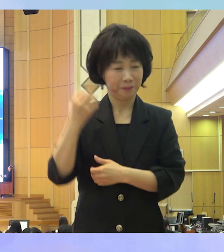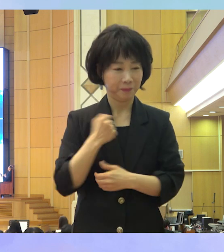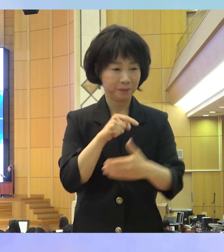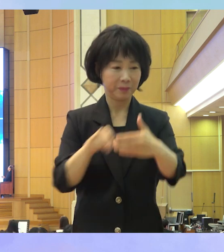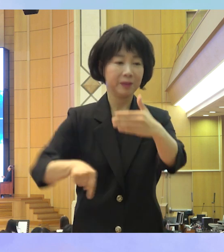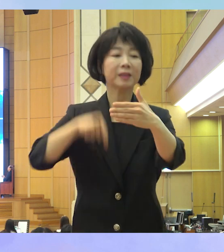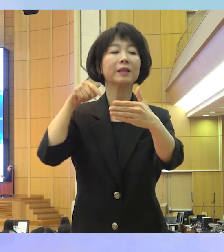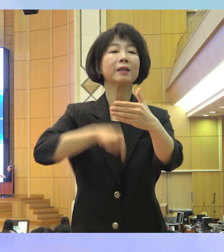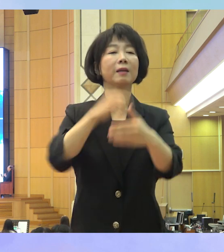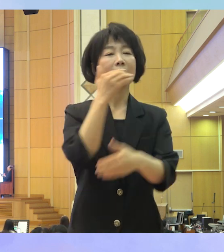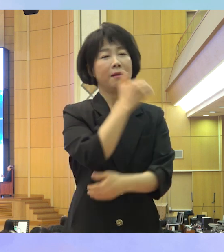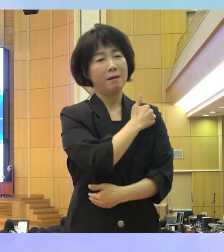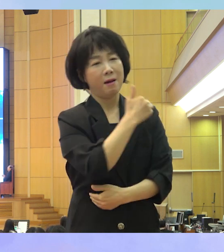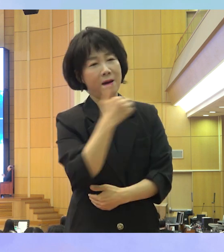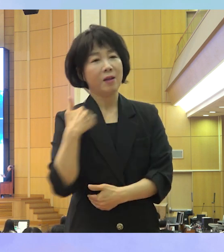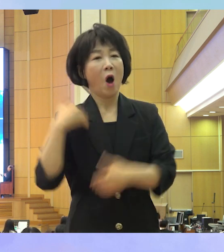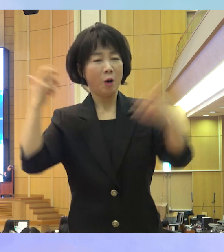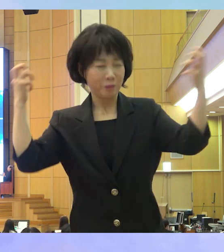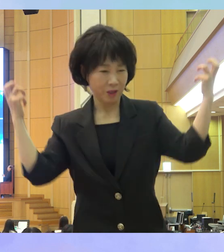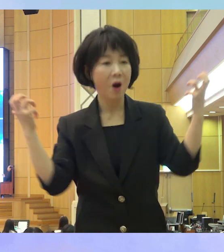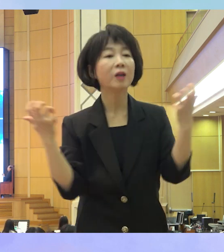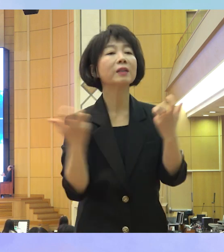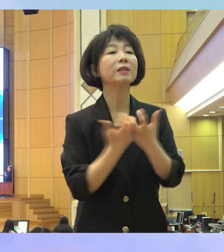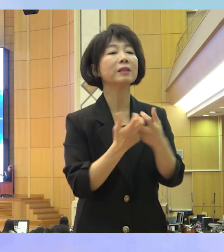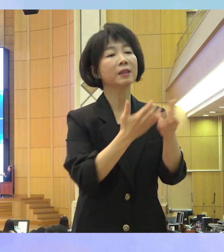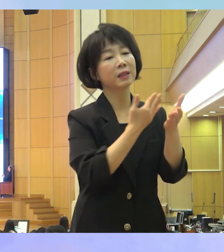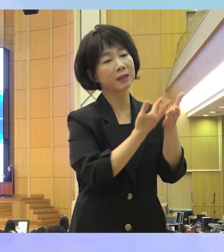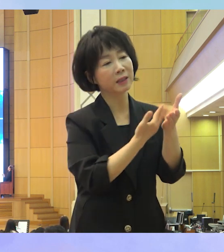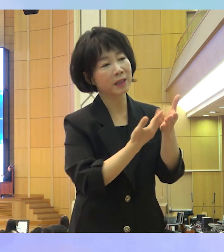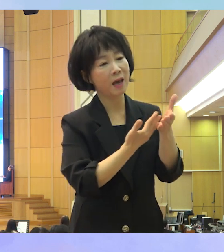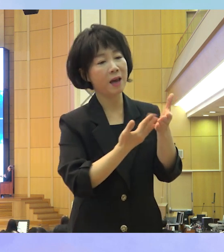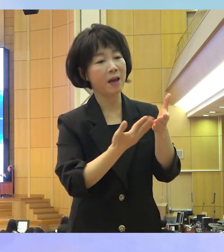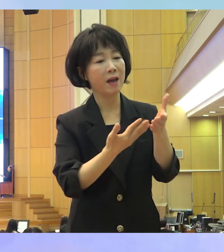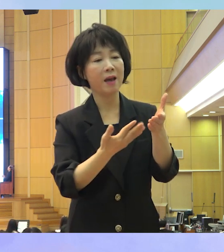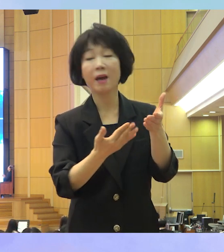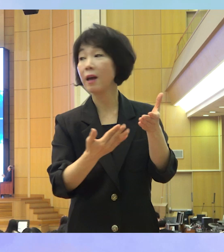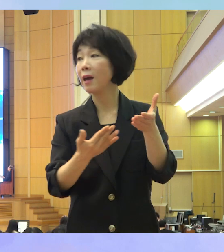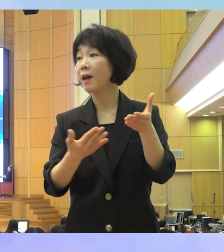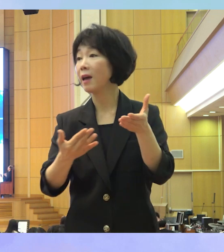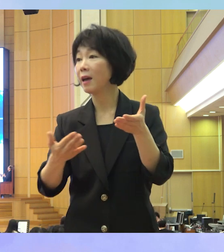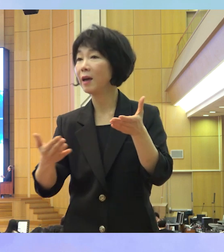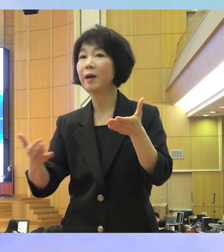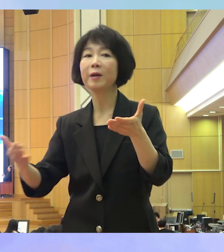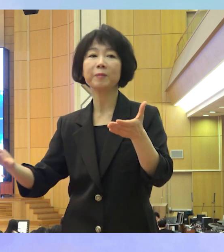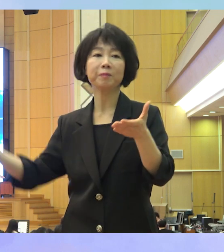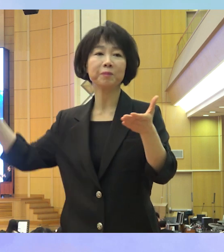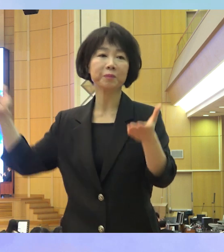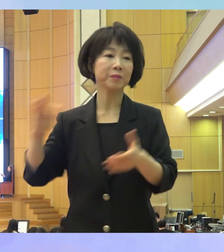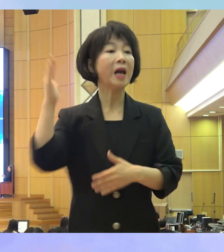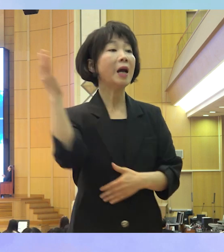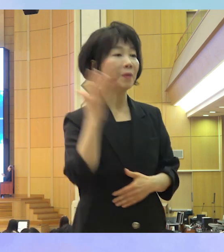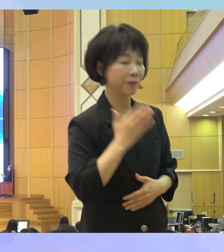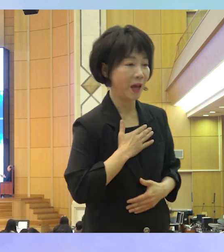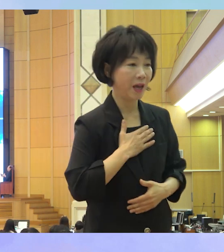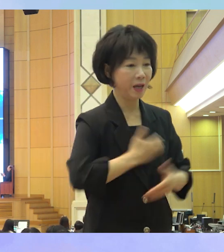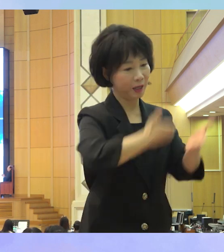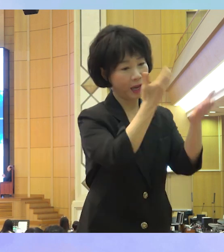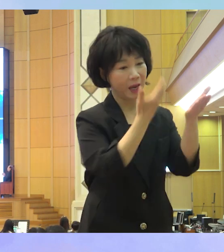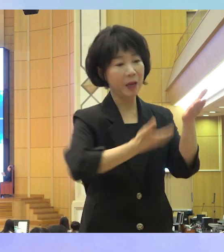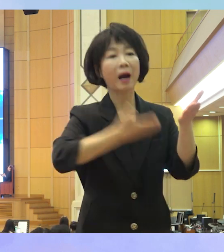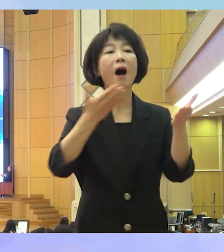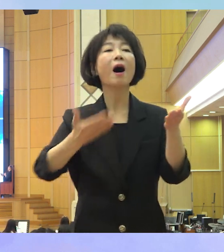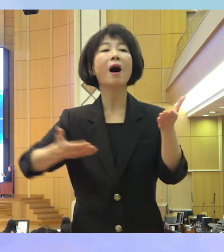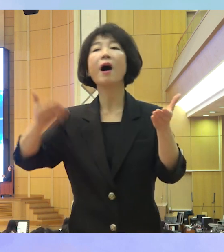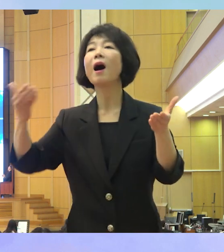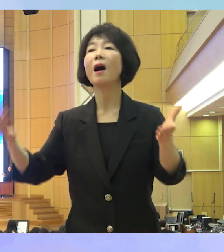안에 가득히 넘쳐 흐르네. 내게 강같은 평화